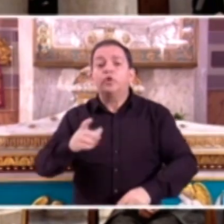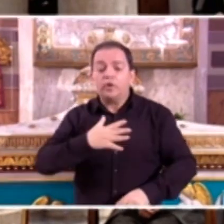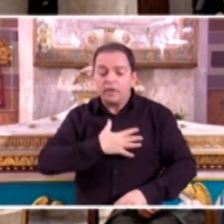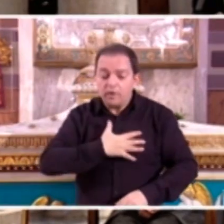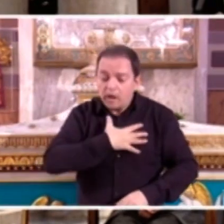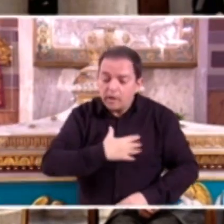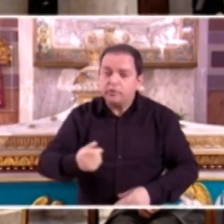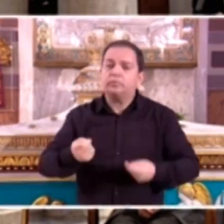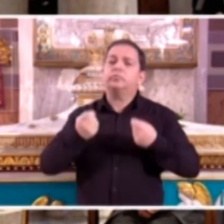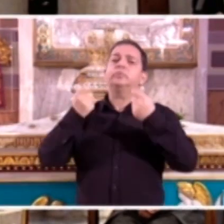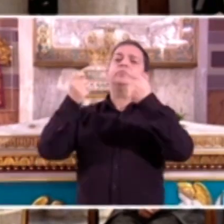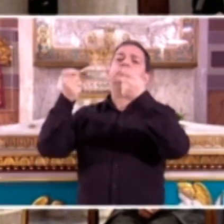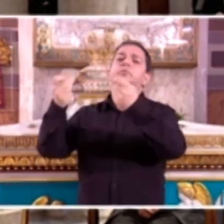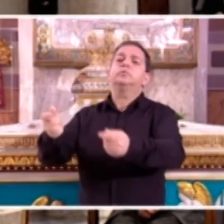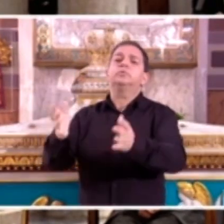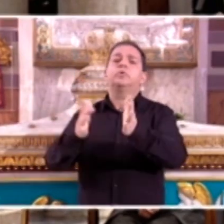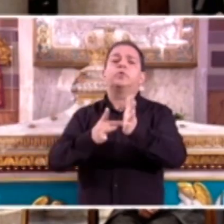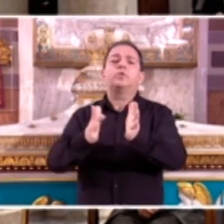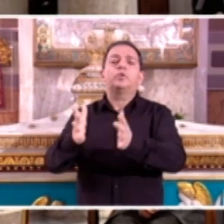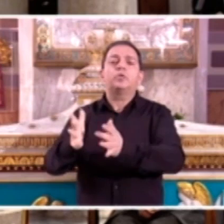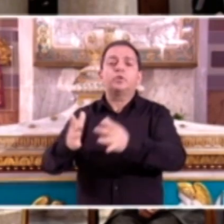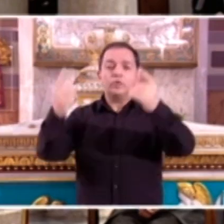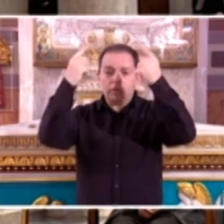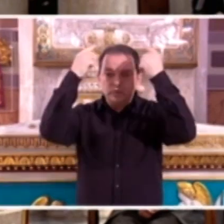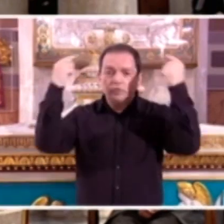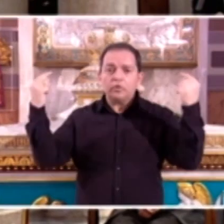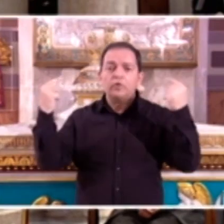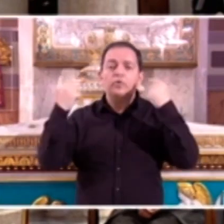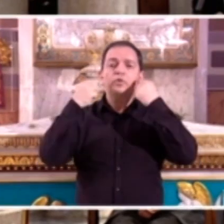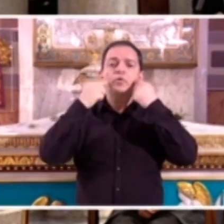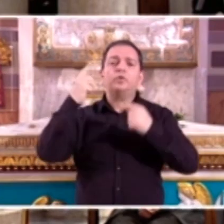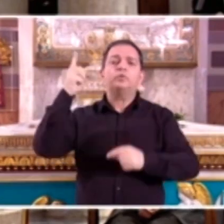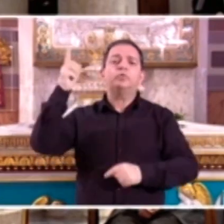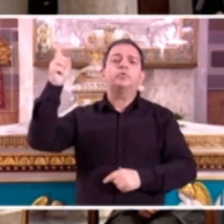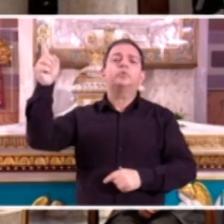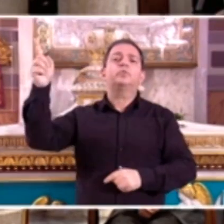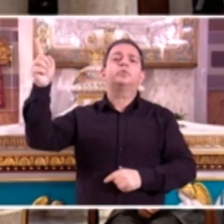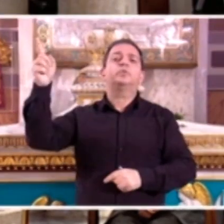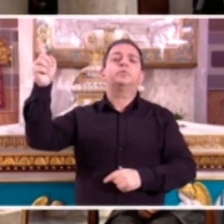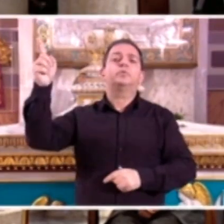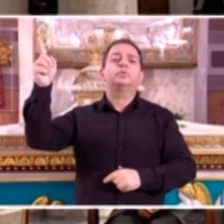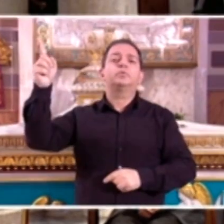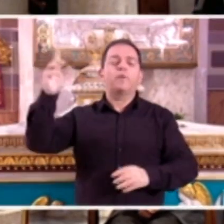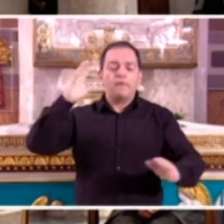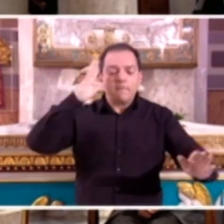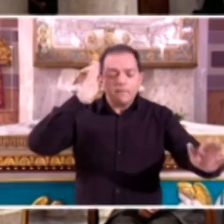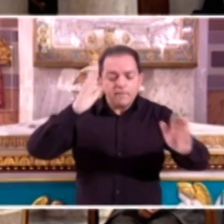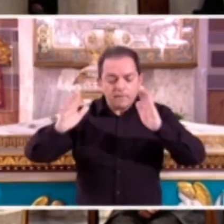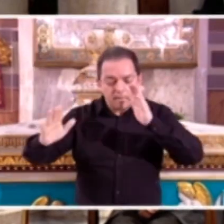αλλήλους και πάσαν την ζωήν ημών Χριστό το